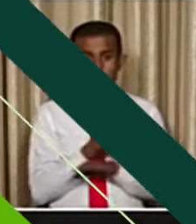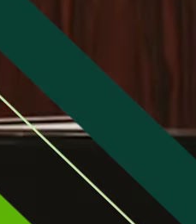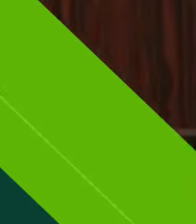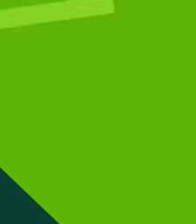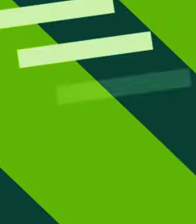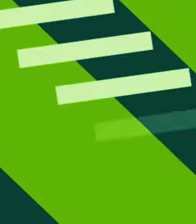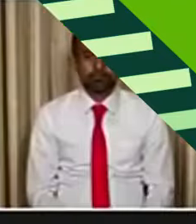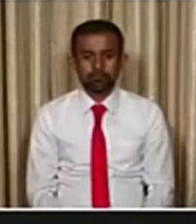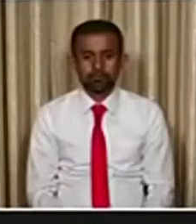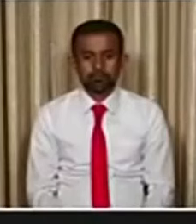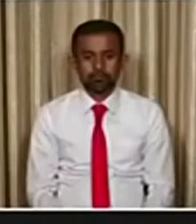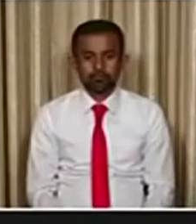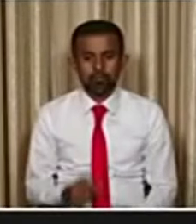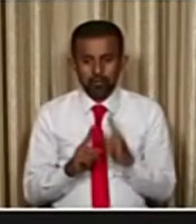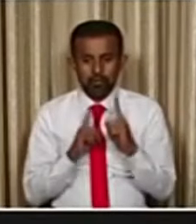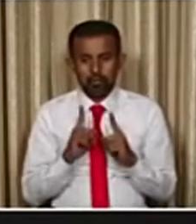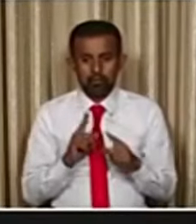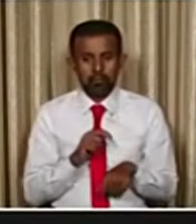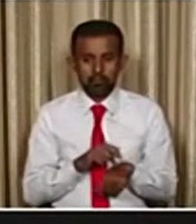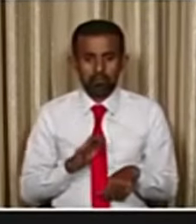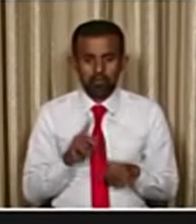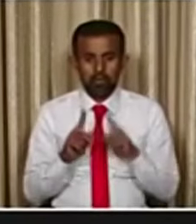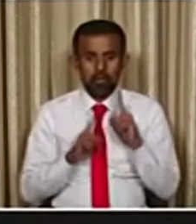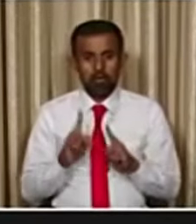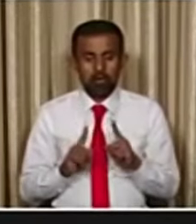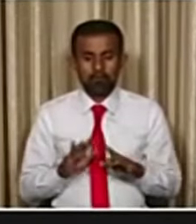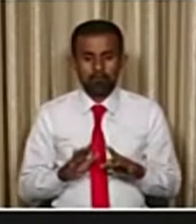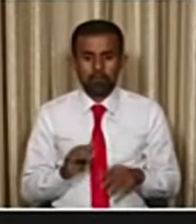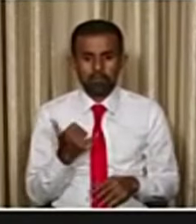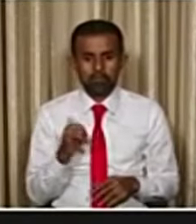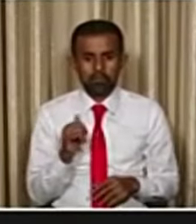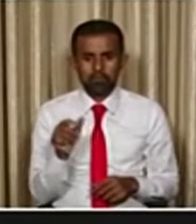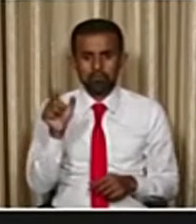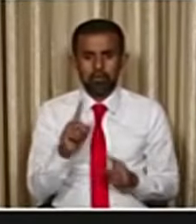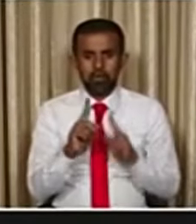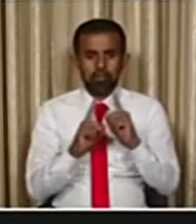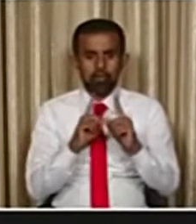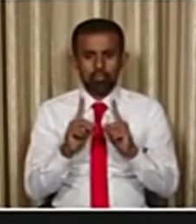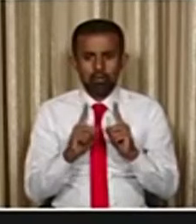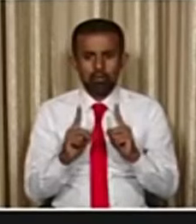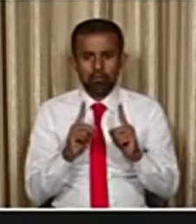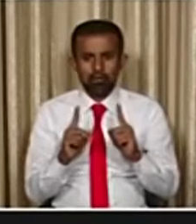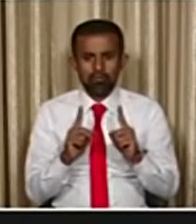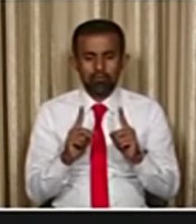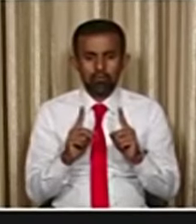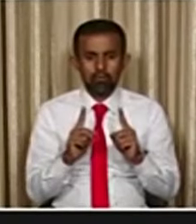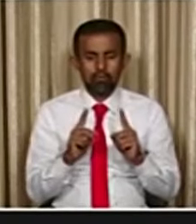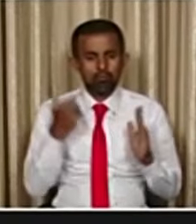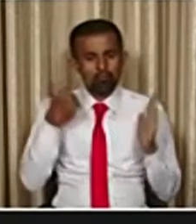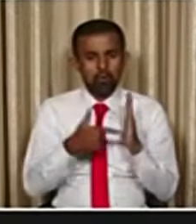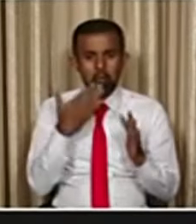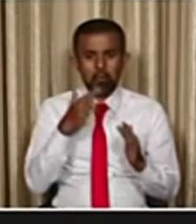එකේ ඉන්නේ. යෝජන කතා නැතුව මම මේ කතා කරන හිටියේ. දැන් මේ සමහර අය කතා කරනවා මේ ක්වොලිෆිකේෂන්ස්